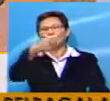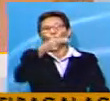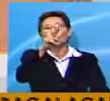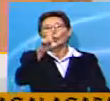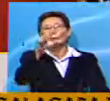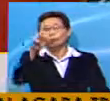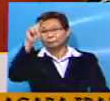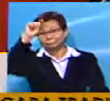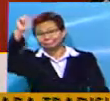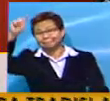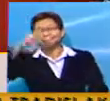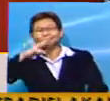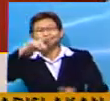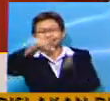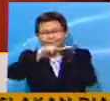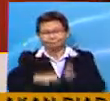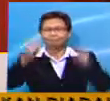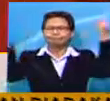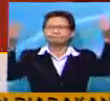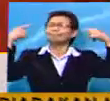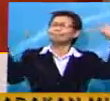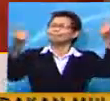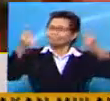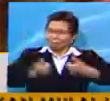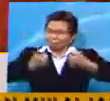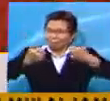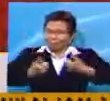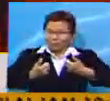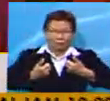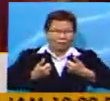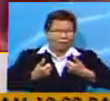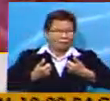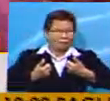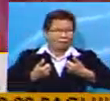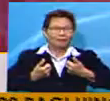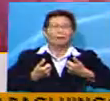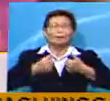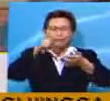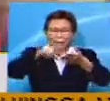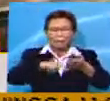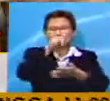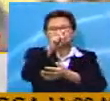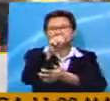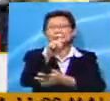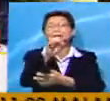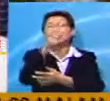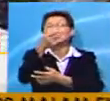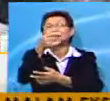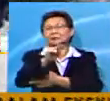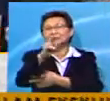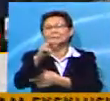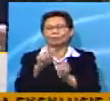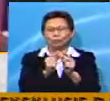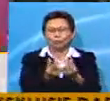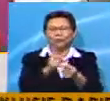Terengganu bercakap kepada media selepas majlis sambutan Aidilfitri pengajian Tahsin Al-Quran di Kuala Berang, Hulu Terengganu.